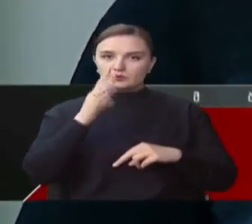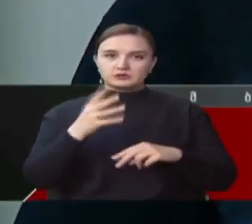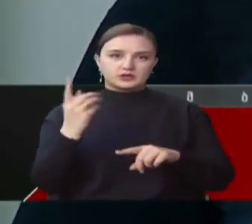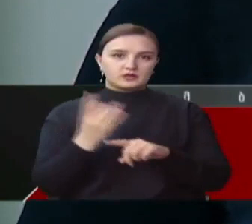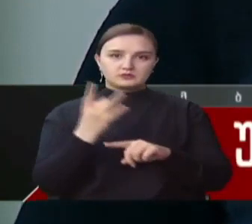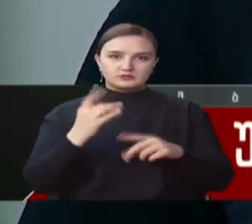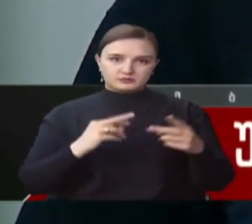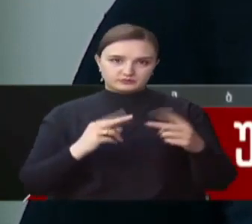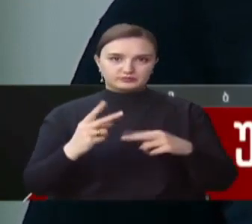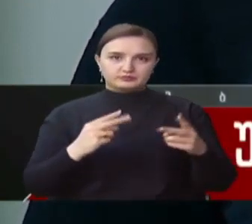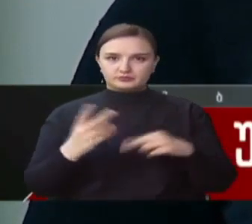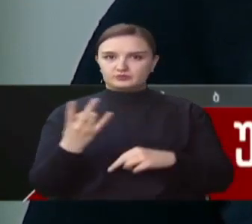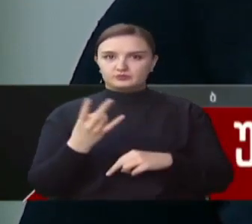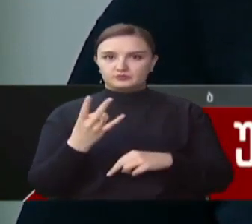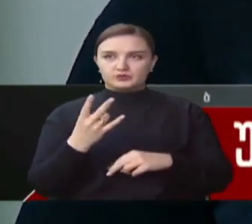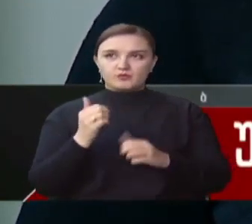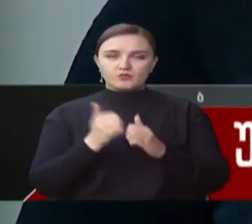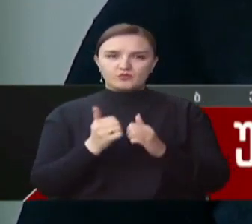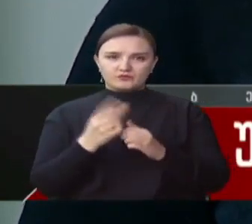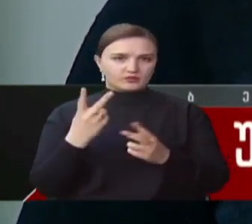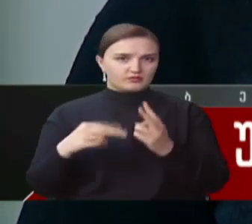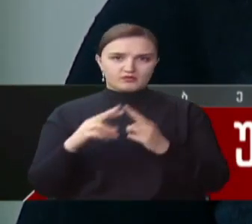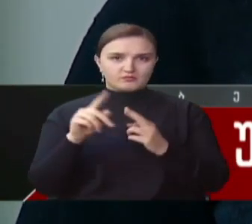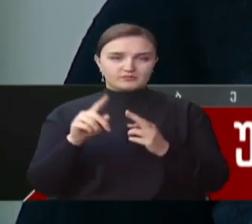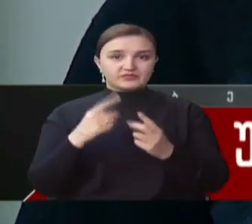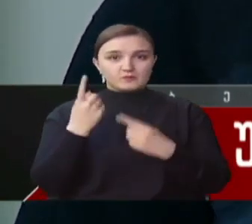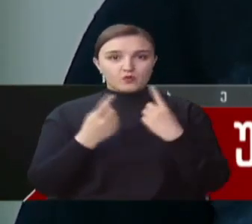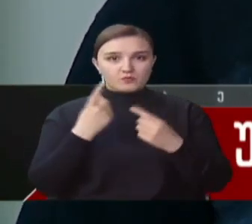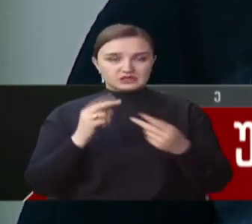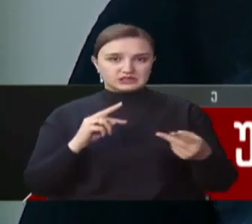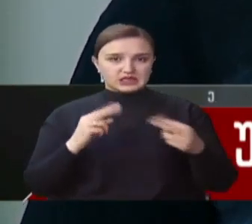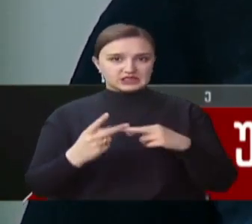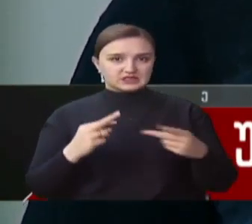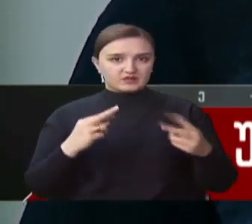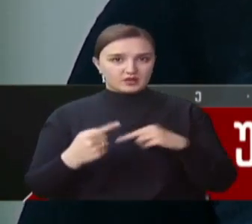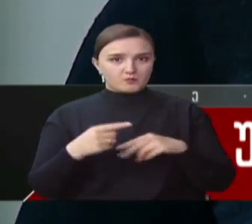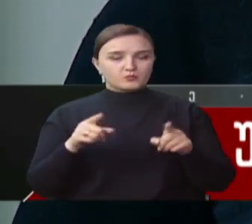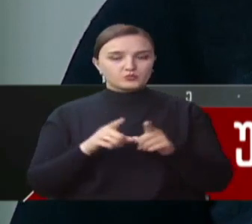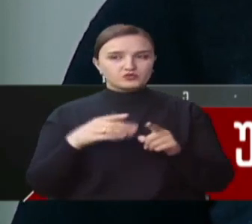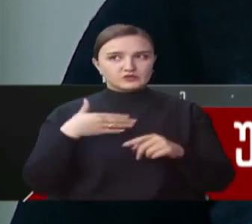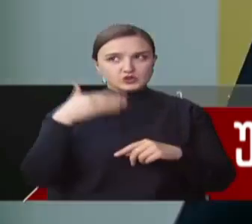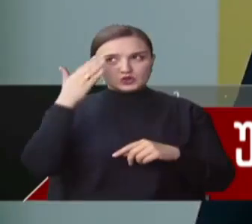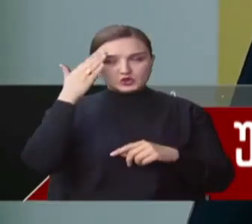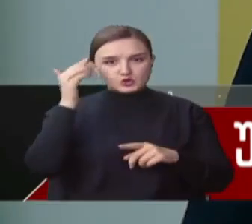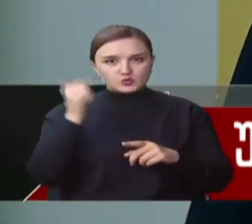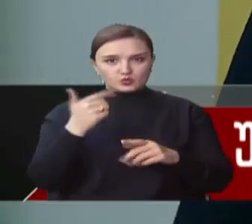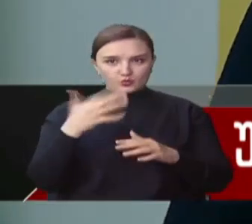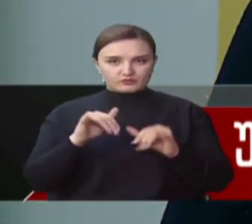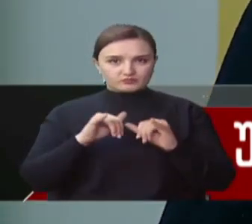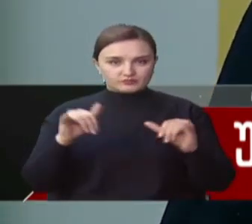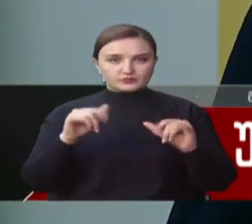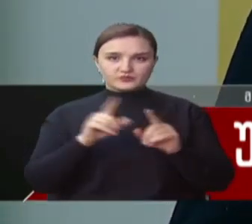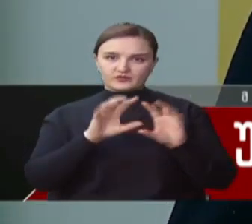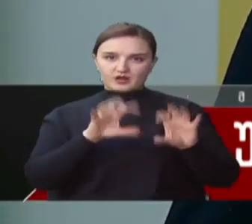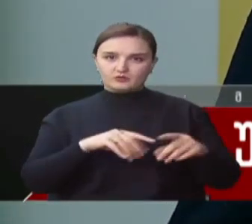نبیسمیری که آنهاشی مطمئن بود خدای با گانا خلی با. امتحان چون این اطلاعاتی ایتلو با چون این صدنا متوده بی. این میسکام رو ما